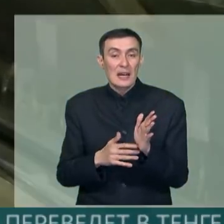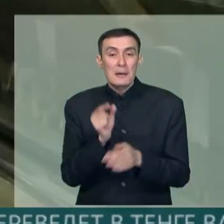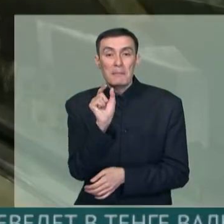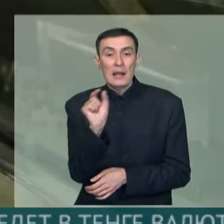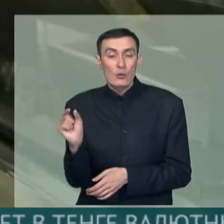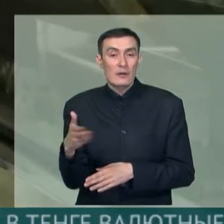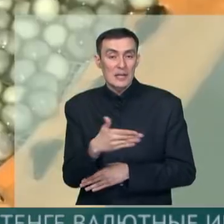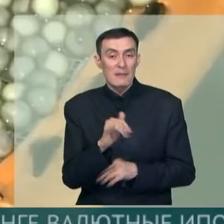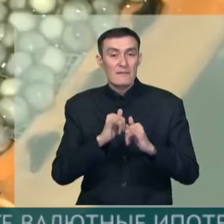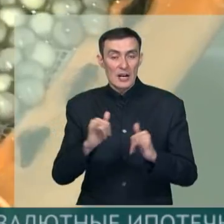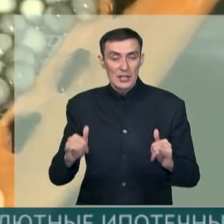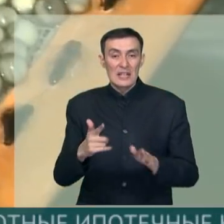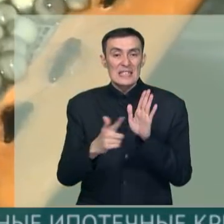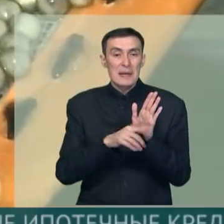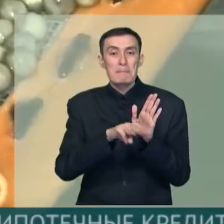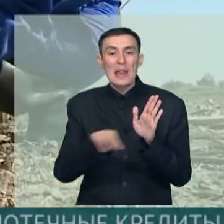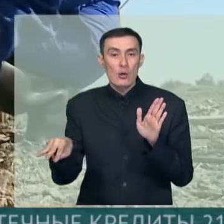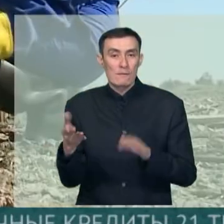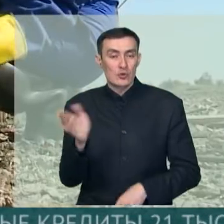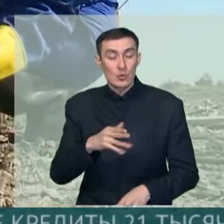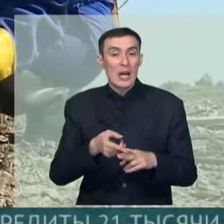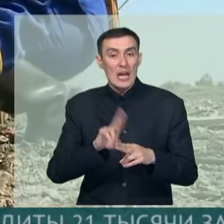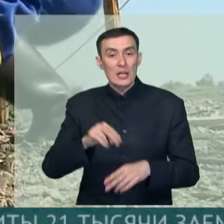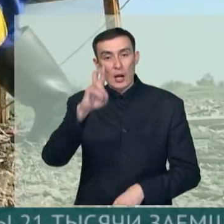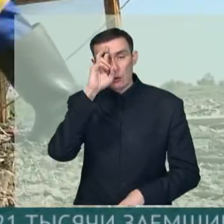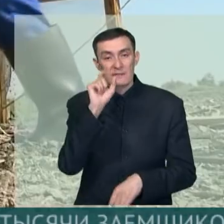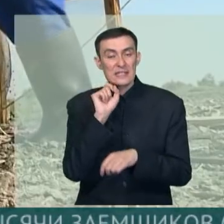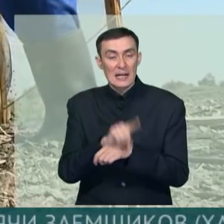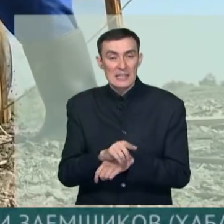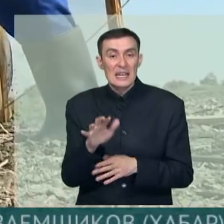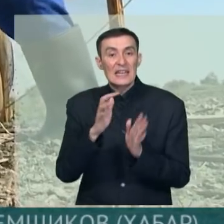мальков. Ежегодно 7 миллионов штук. Это госзаказ.